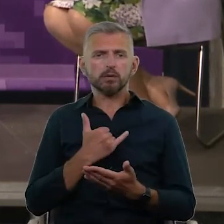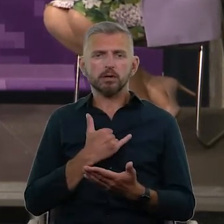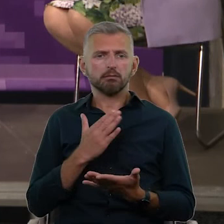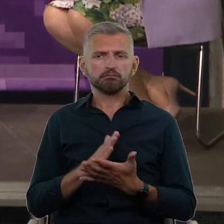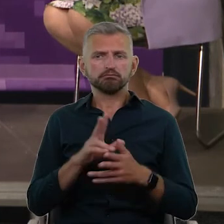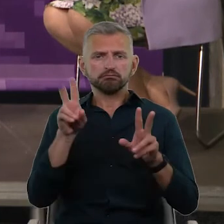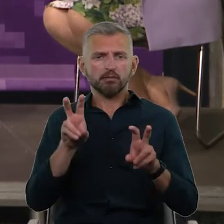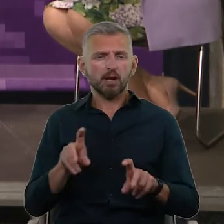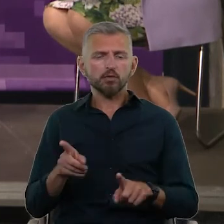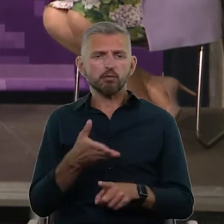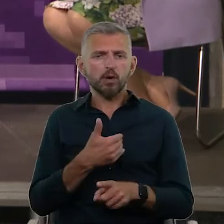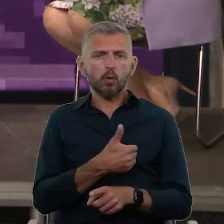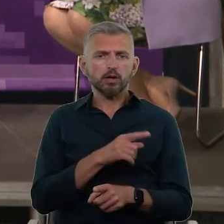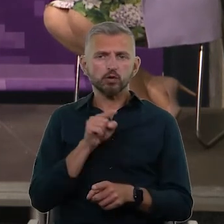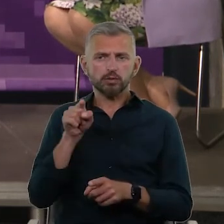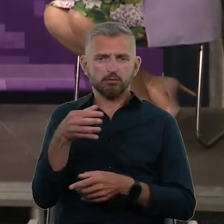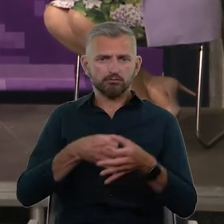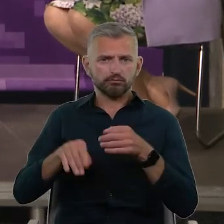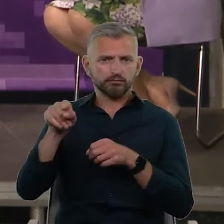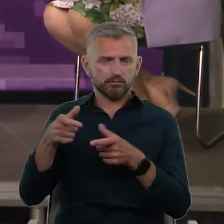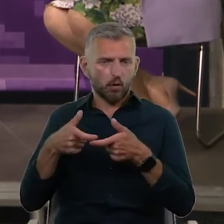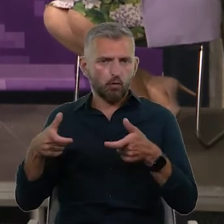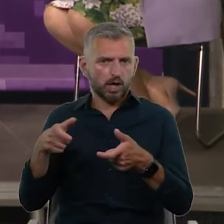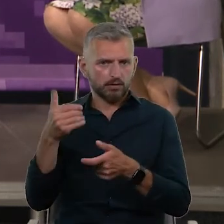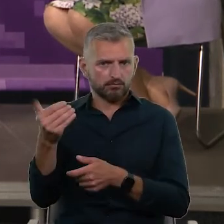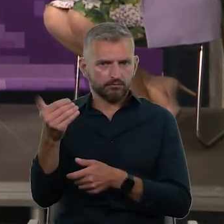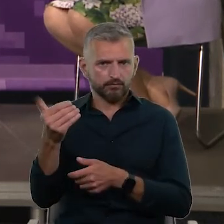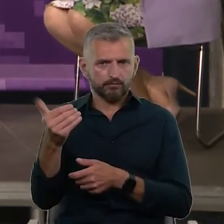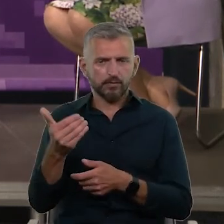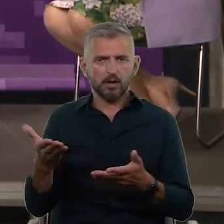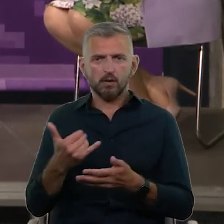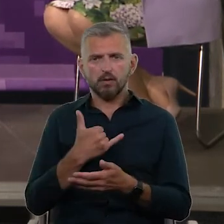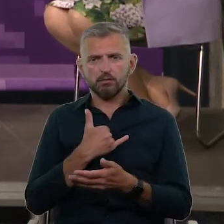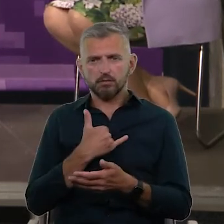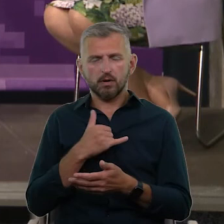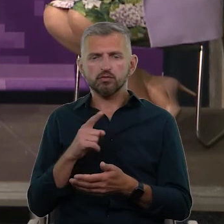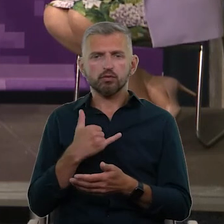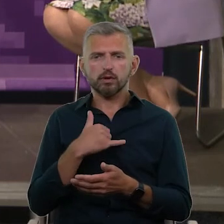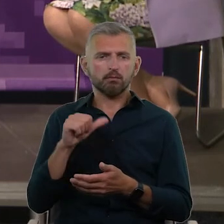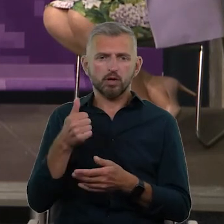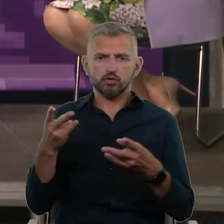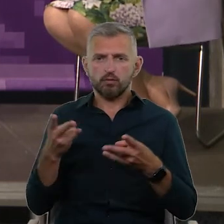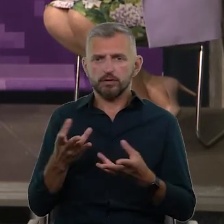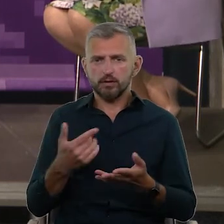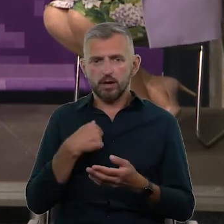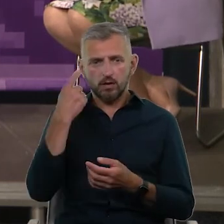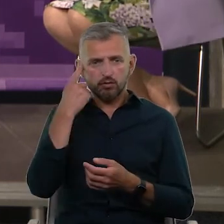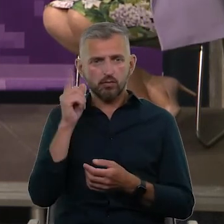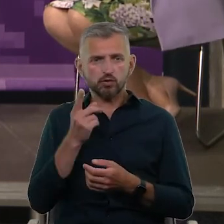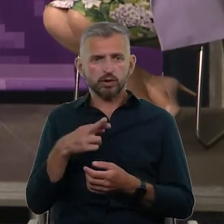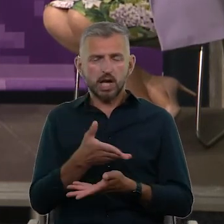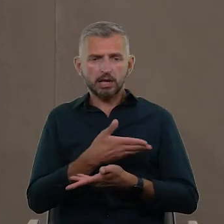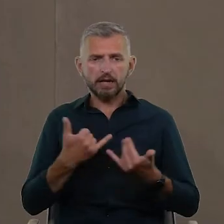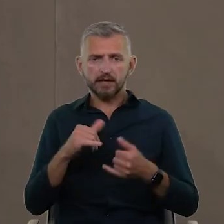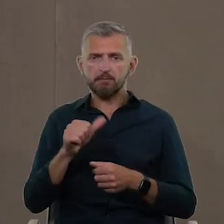стоять теми, що би ми хотіли, щоб ми підняли теж на їхньому конгресі, які у нас, що у нас перша необхідність. Ну, я думаю, що для нас